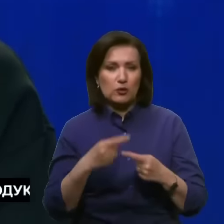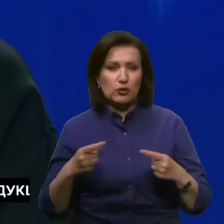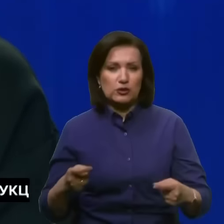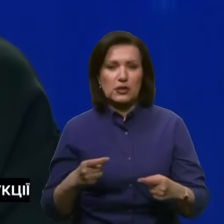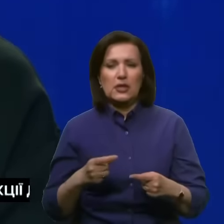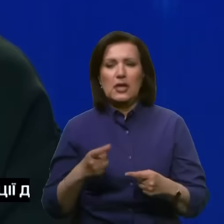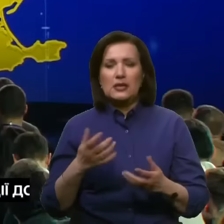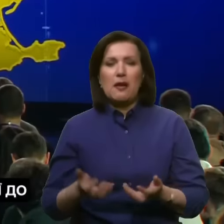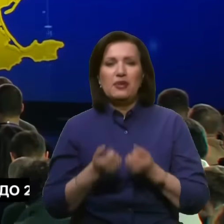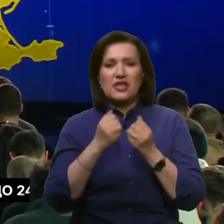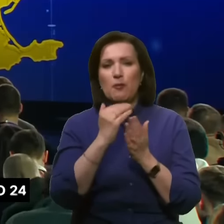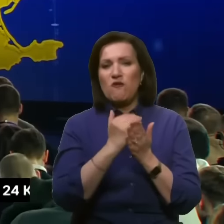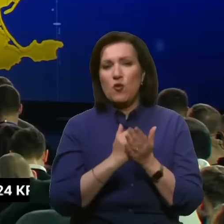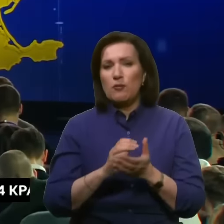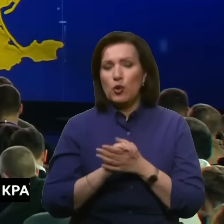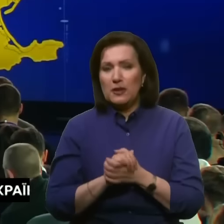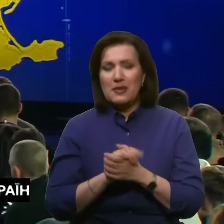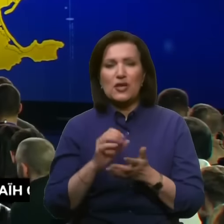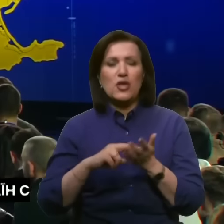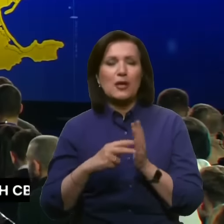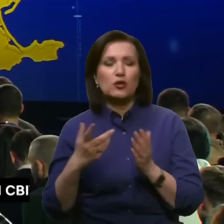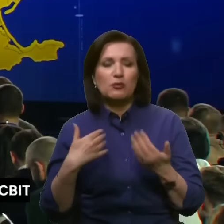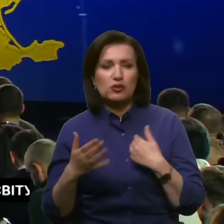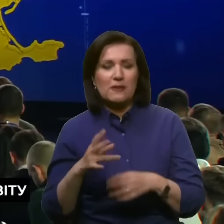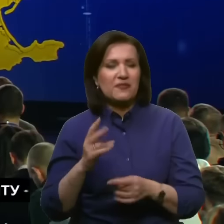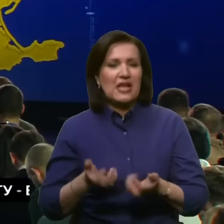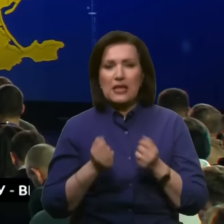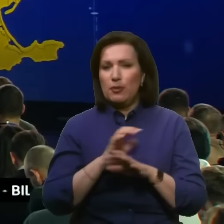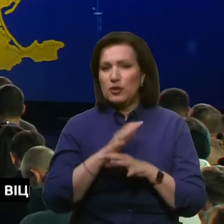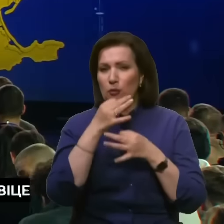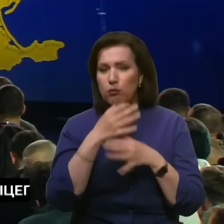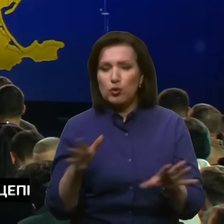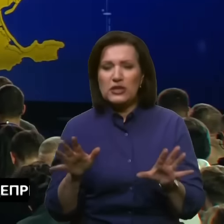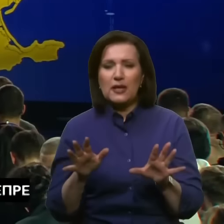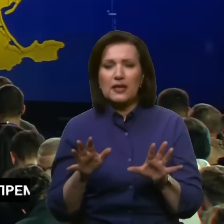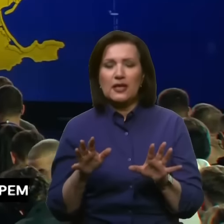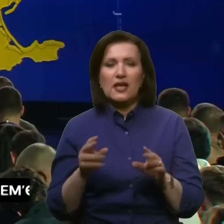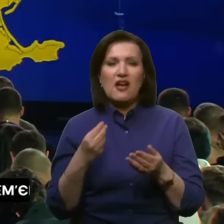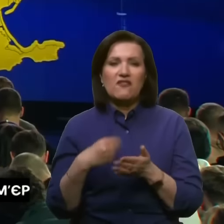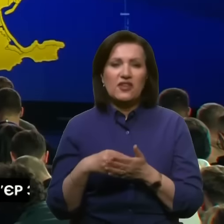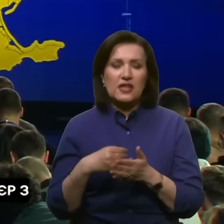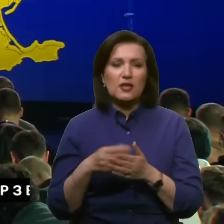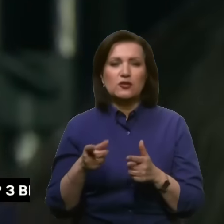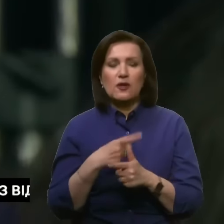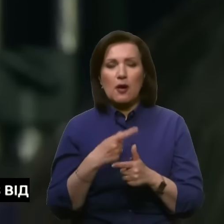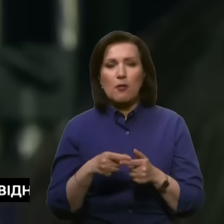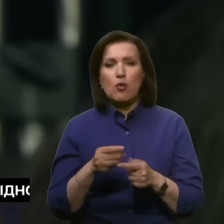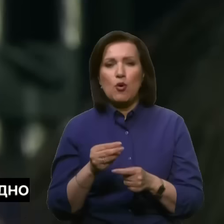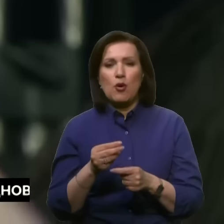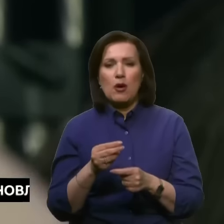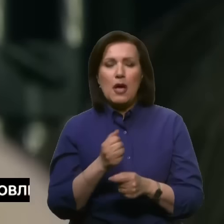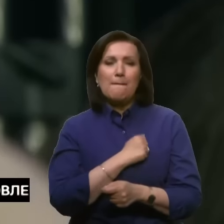На підтримку формули миру, на економічні стосунки, на непідтримку будь-яких фінансових або